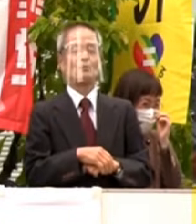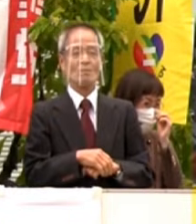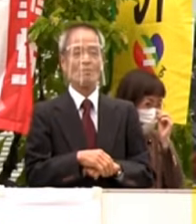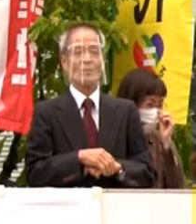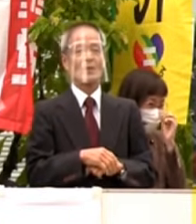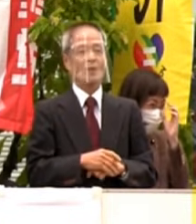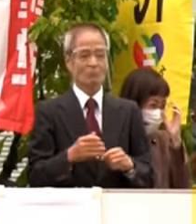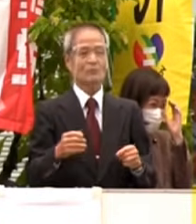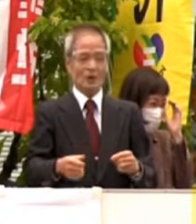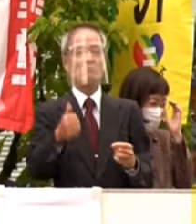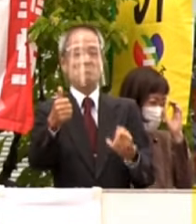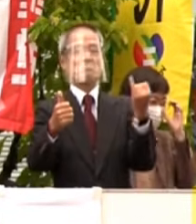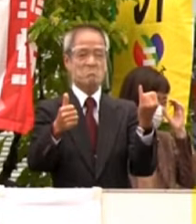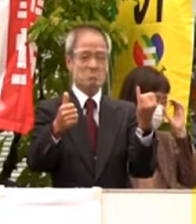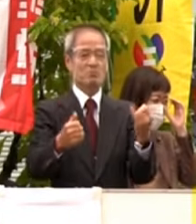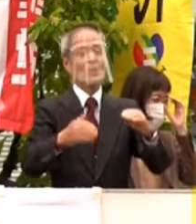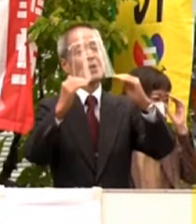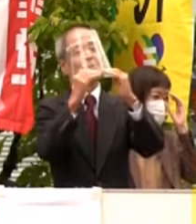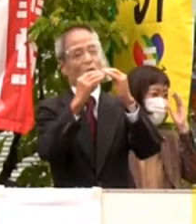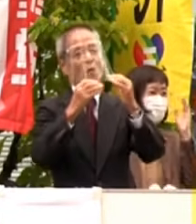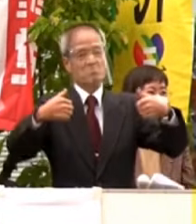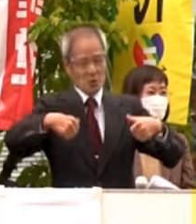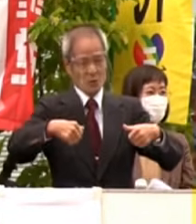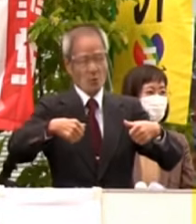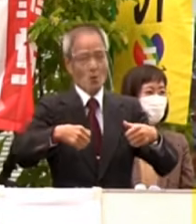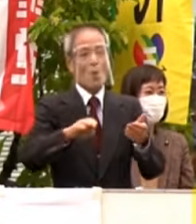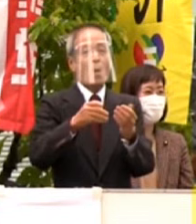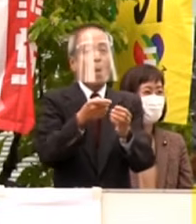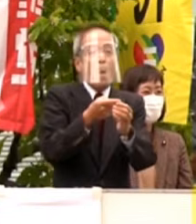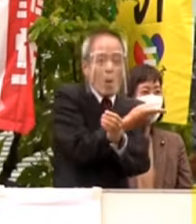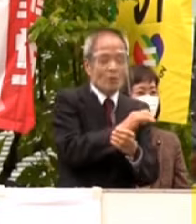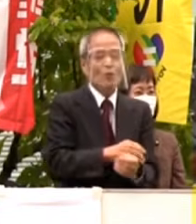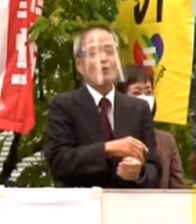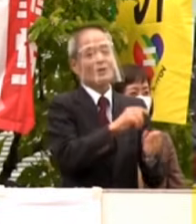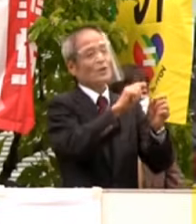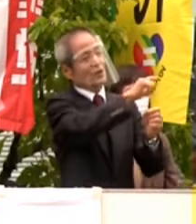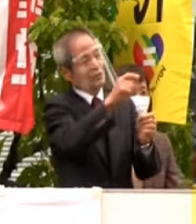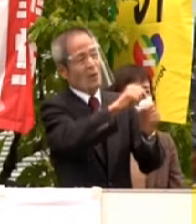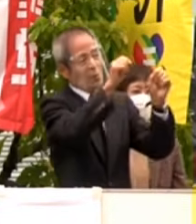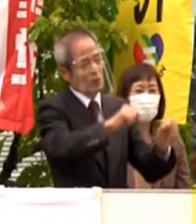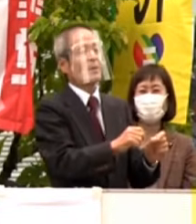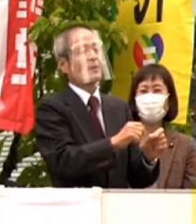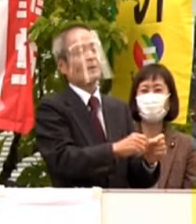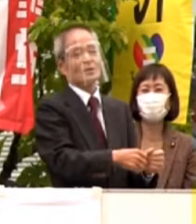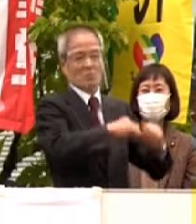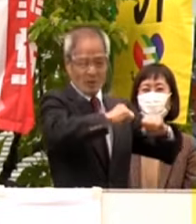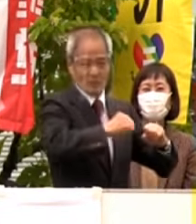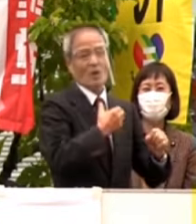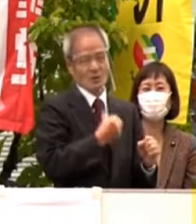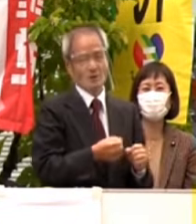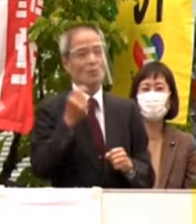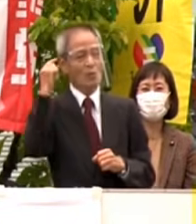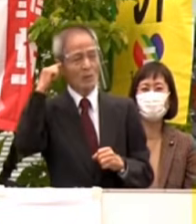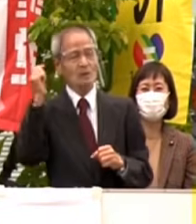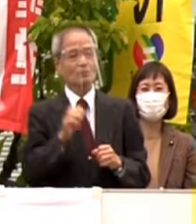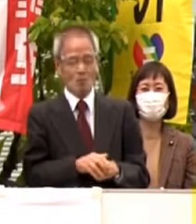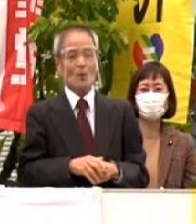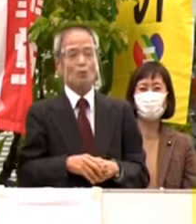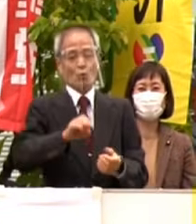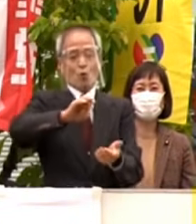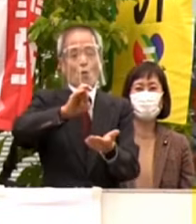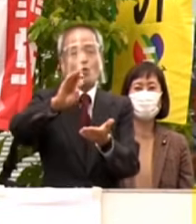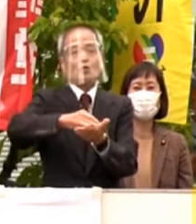このジェンダー平等以外のところでも頑張っていただいて、で今回私たちは消費税の減税、これをしっかり 5% にしていくこ